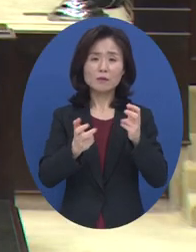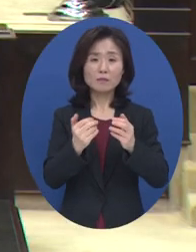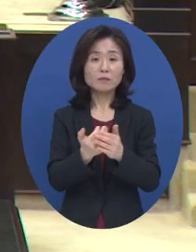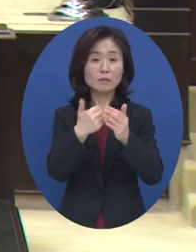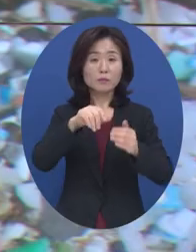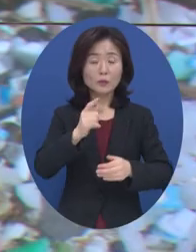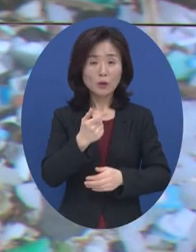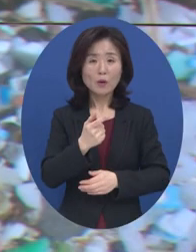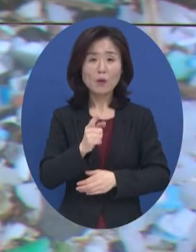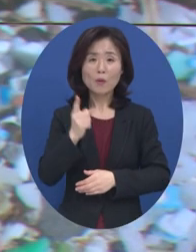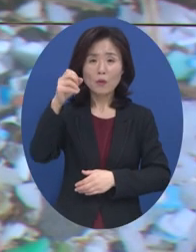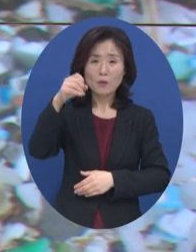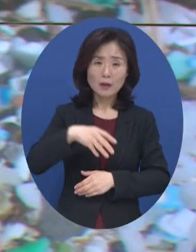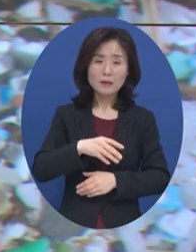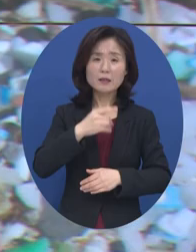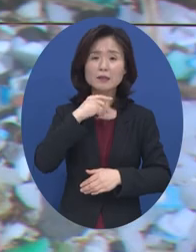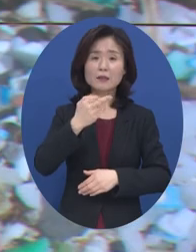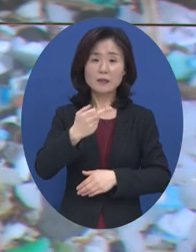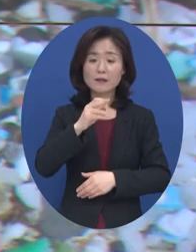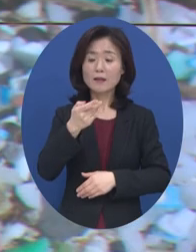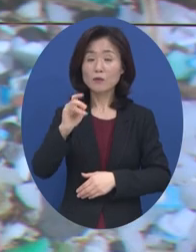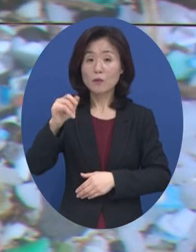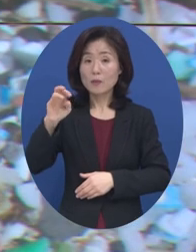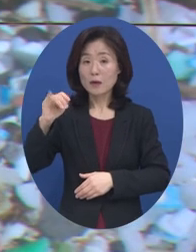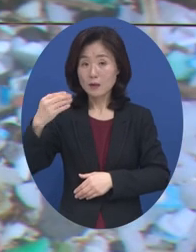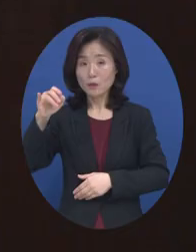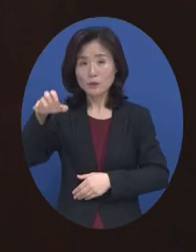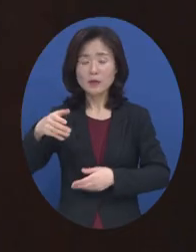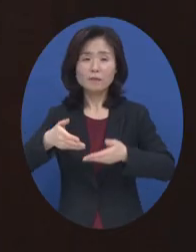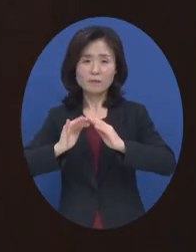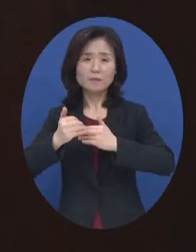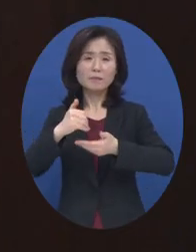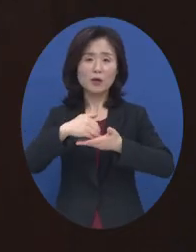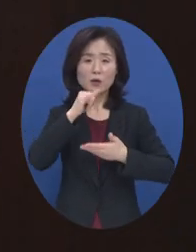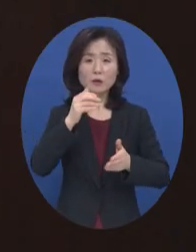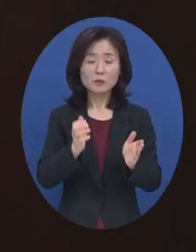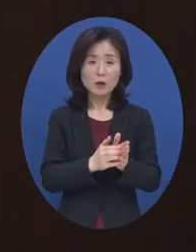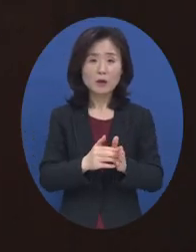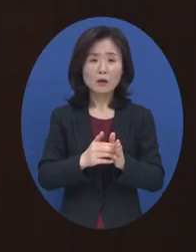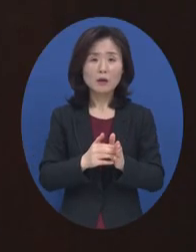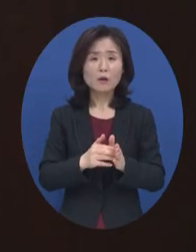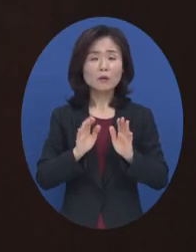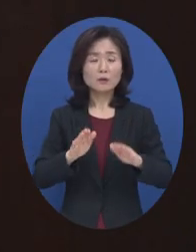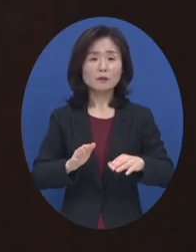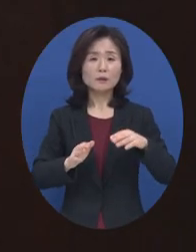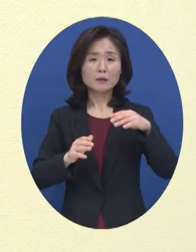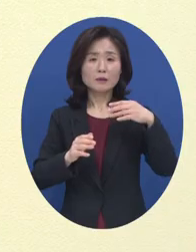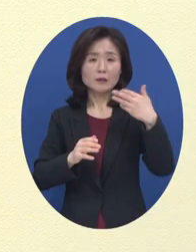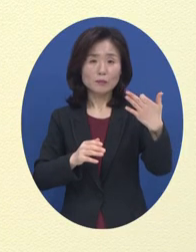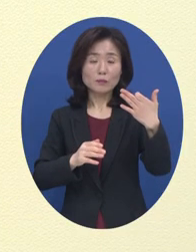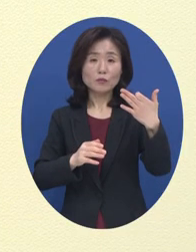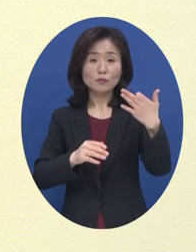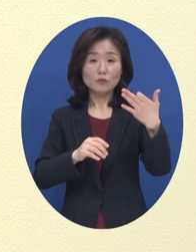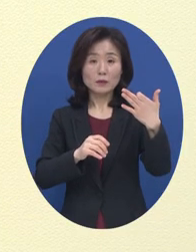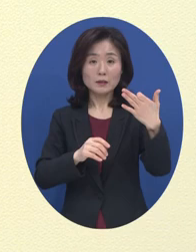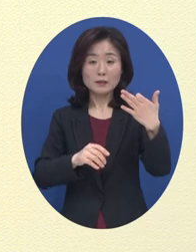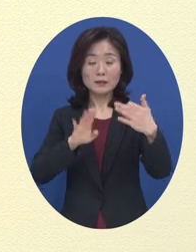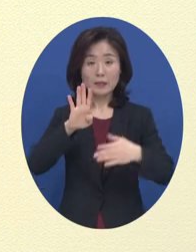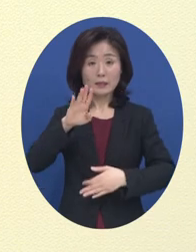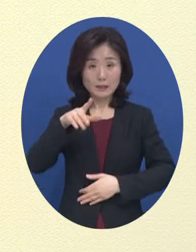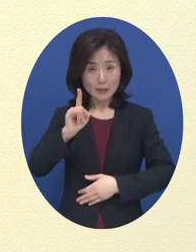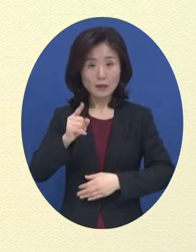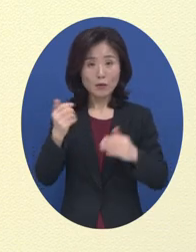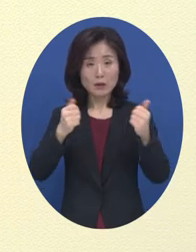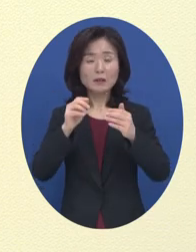응원의 고양 일산 테크노밸리 에 설리 파자 는 제안도 나왔습니다 경우도 예외는 5 29 의 4차 본회의를 끝으로 이번 임시 일정을